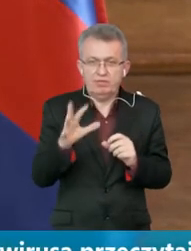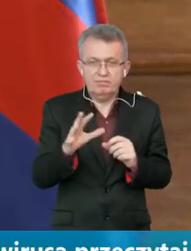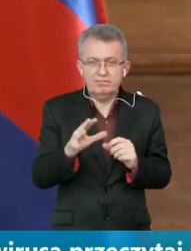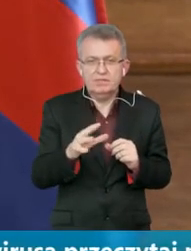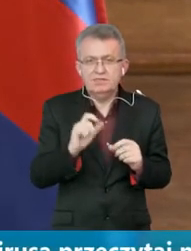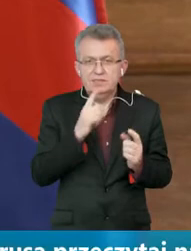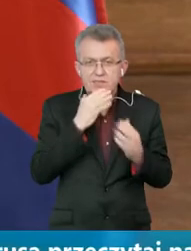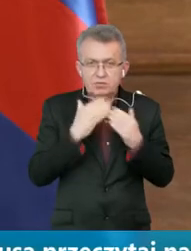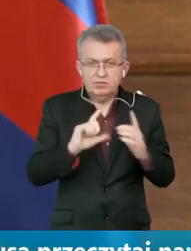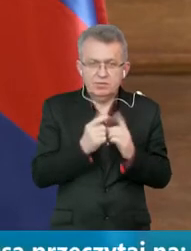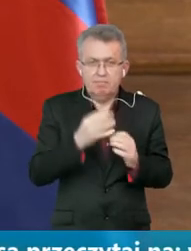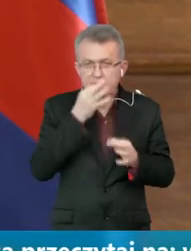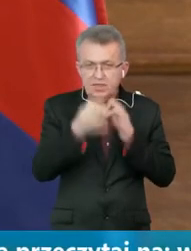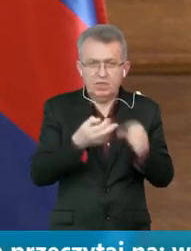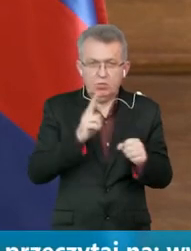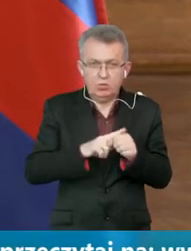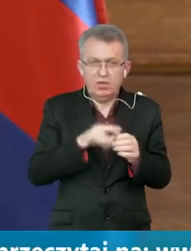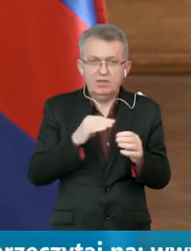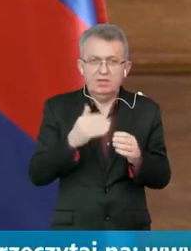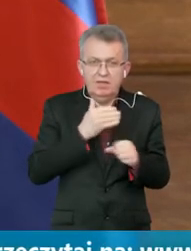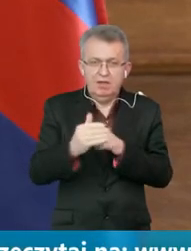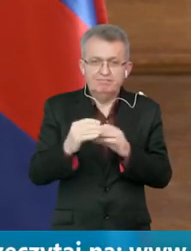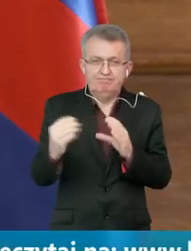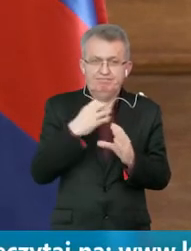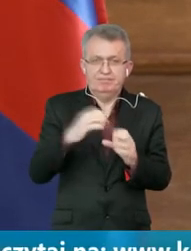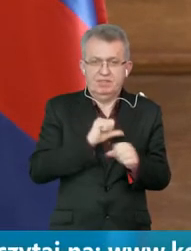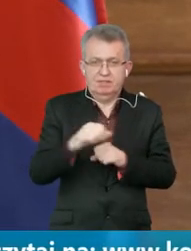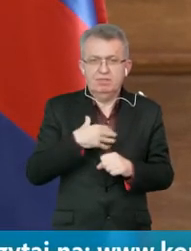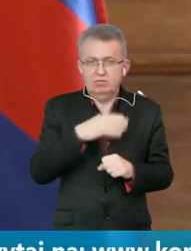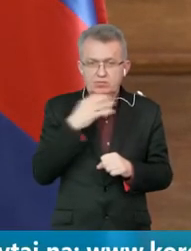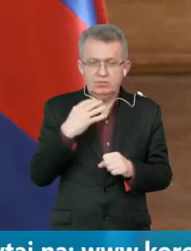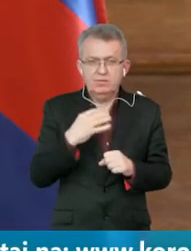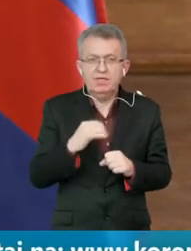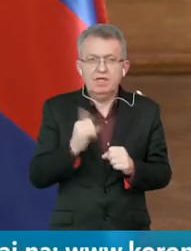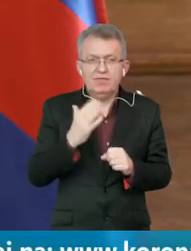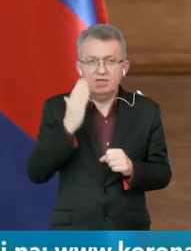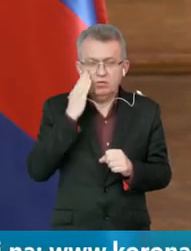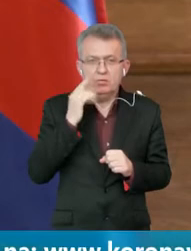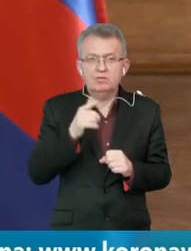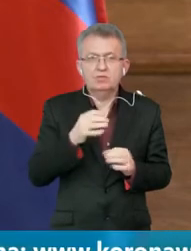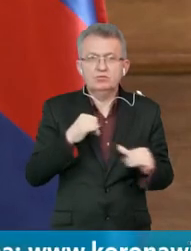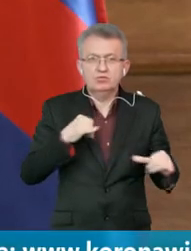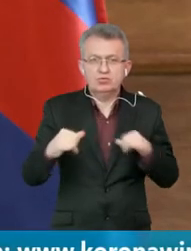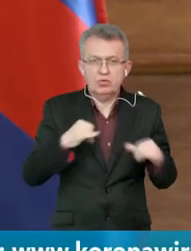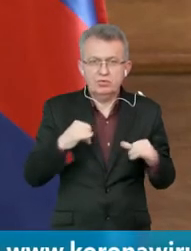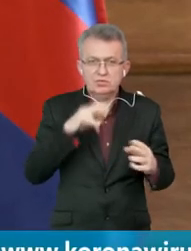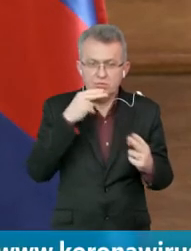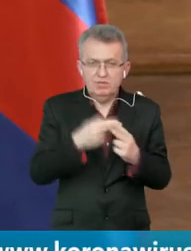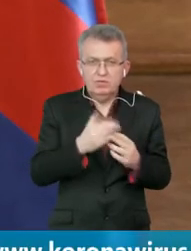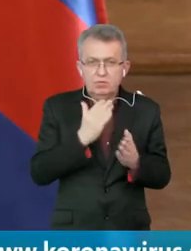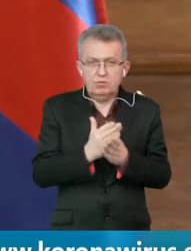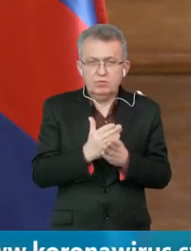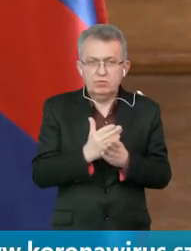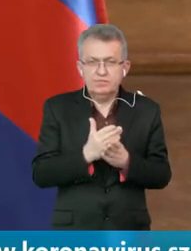za aktywność, za pytania, które cały czas do nas spływają. Jak wiecie, rząd zapowiedział